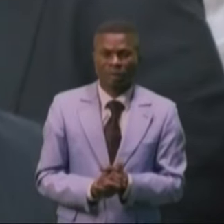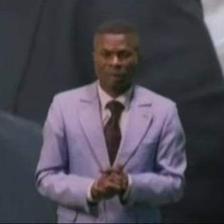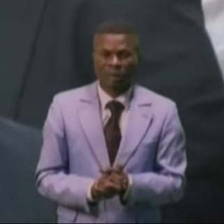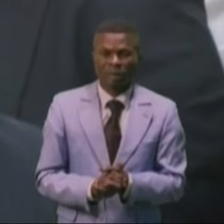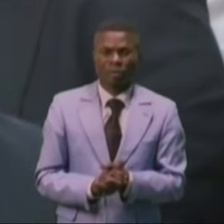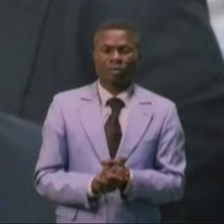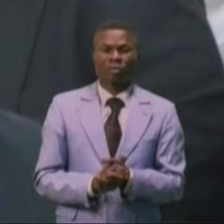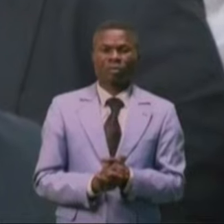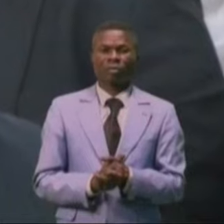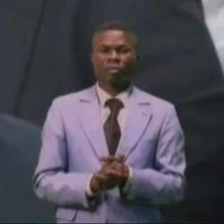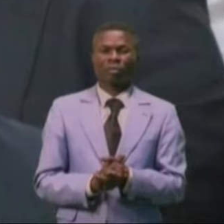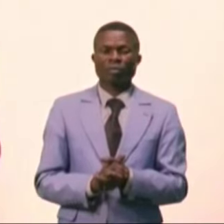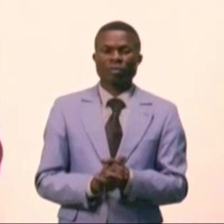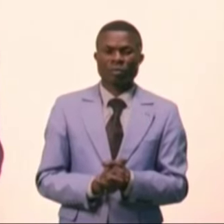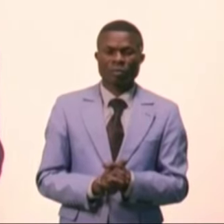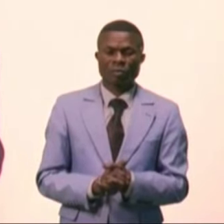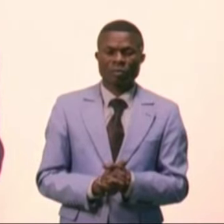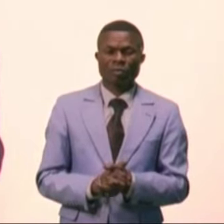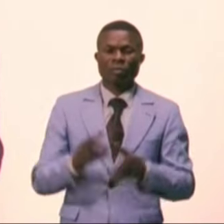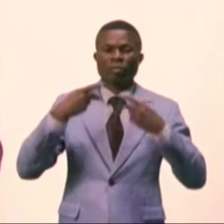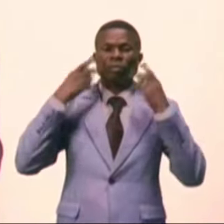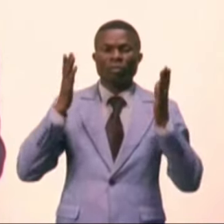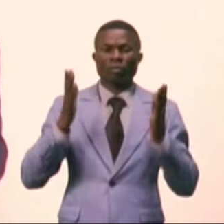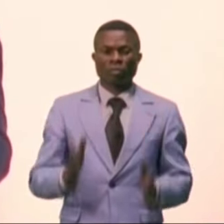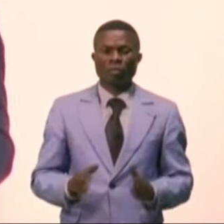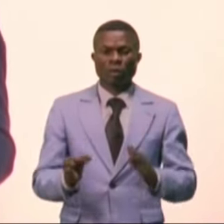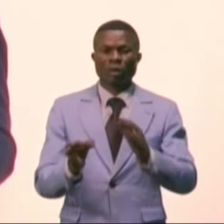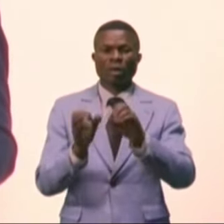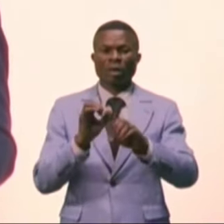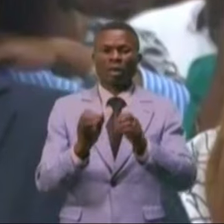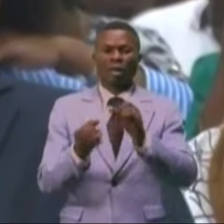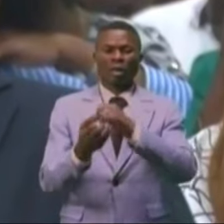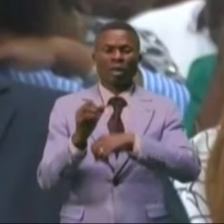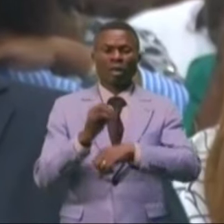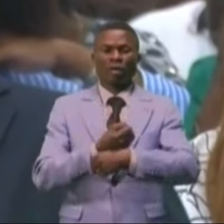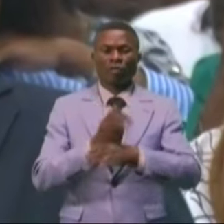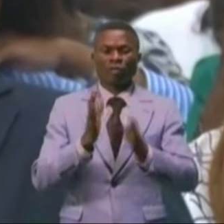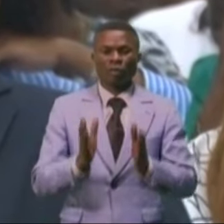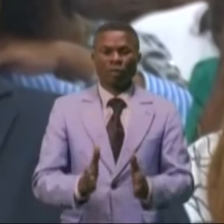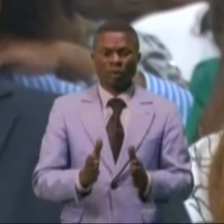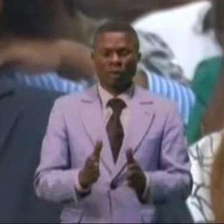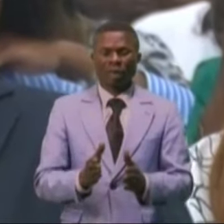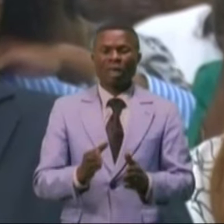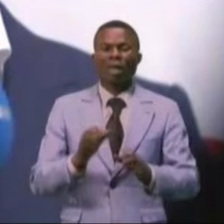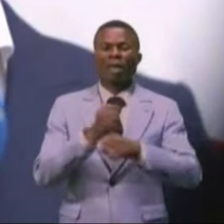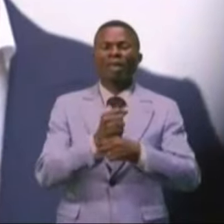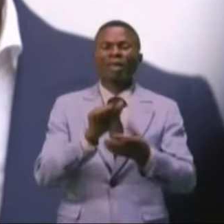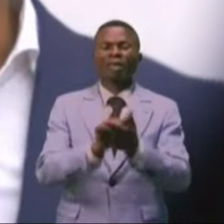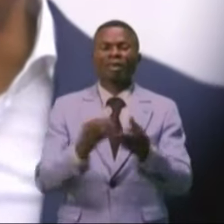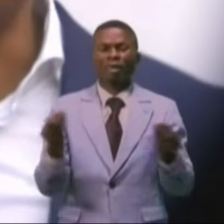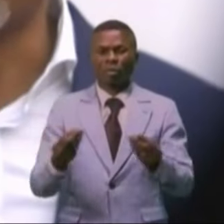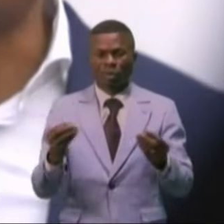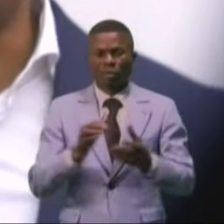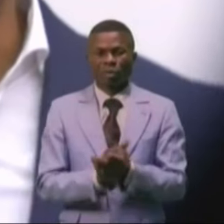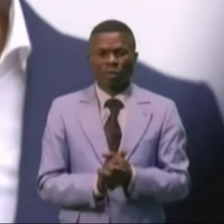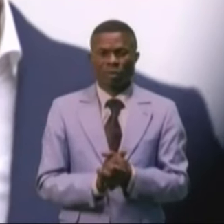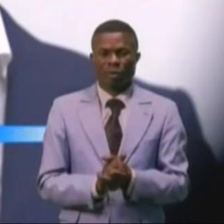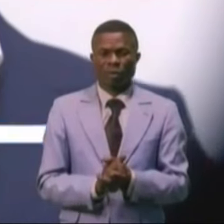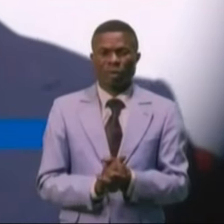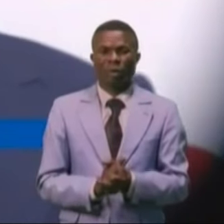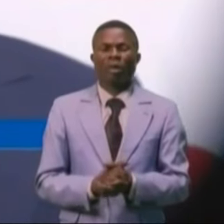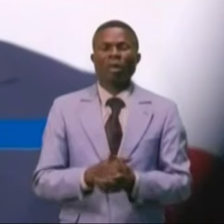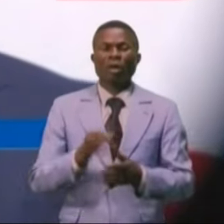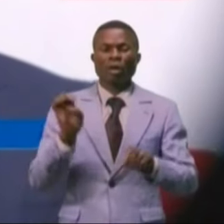centenaire de protestants, le pasteur fondateur a expliqué la motivation de cette action. Notre rêve pour chaque homme